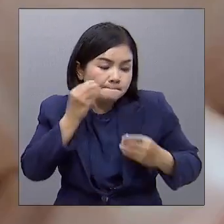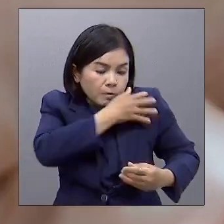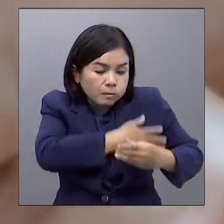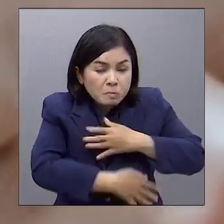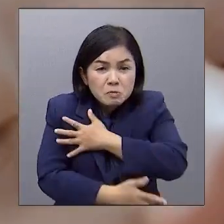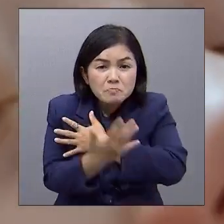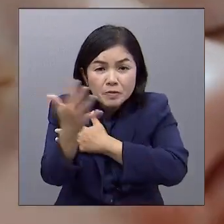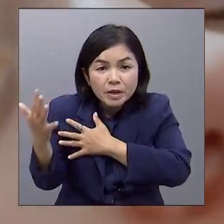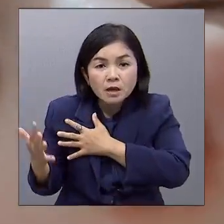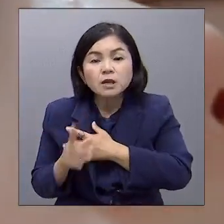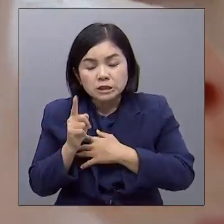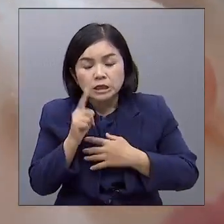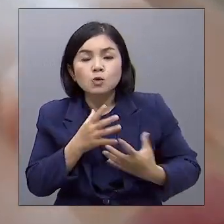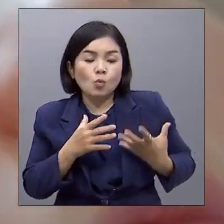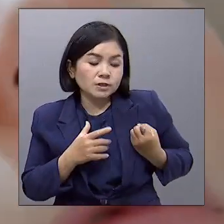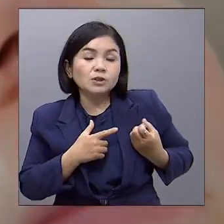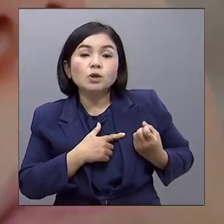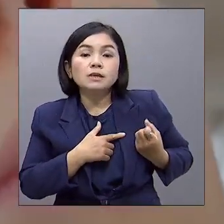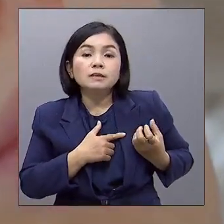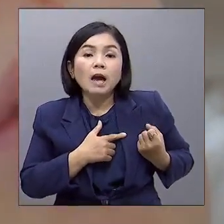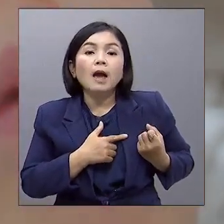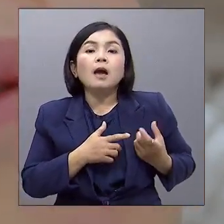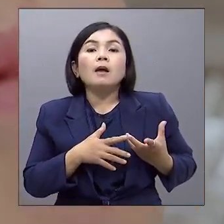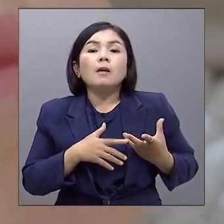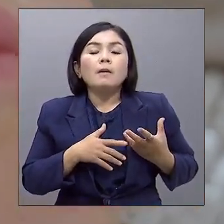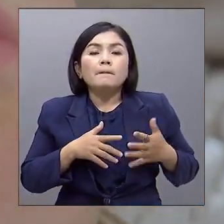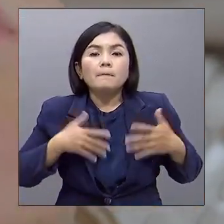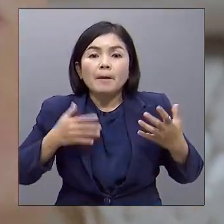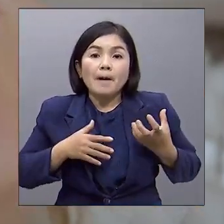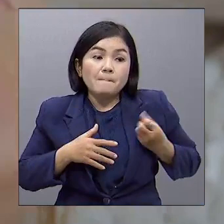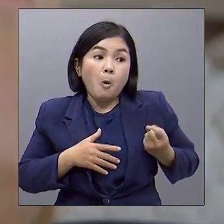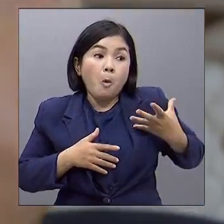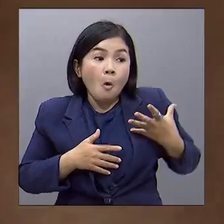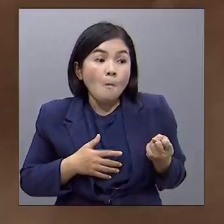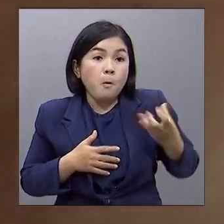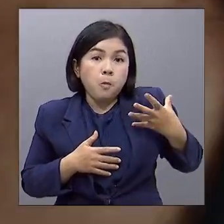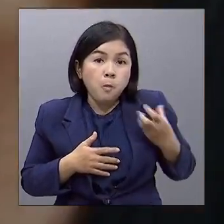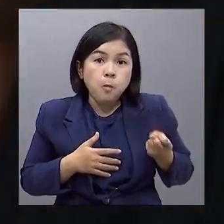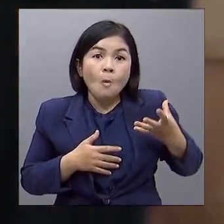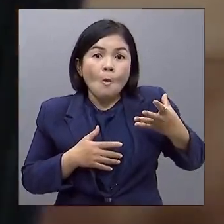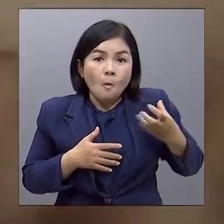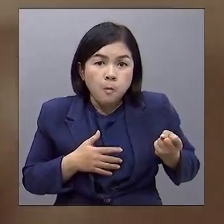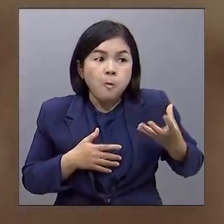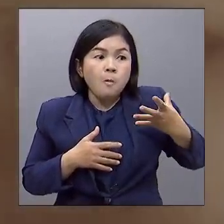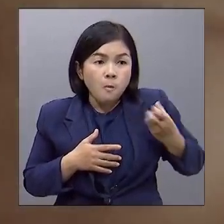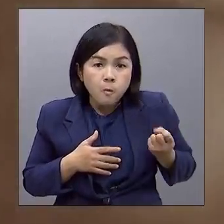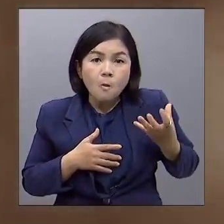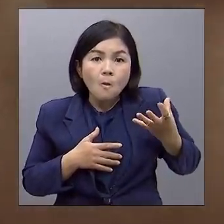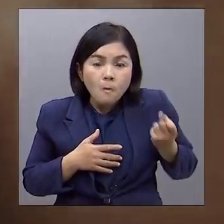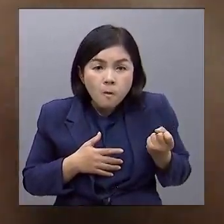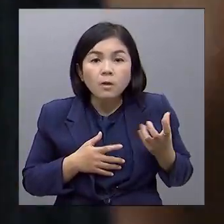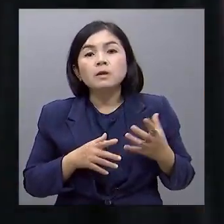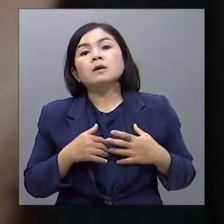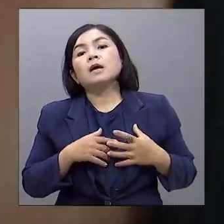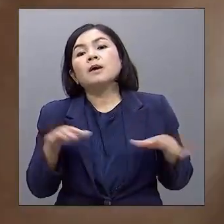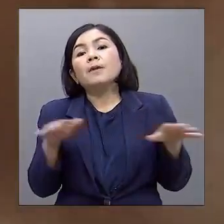องเนี่ยจริงๆปกติเวลาอย่างที่บอกว่าเวลามันจะระบายความร้อนมันต้องสูบฉีดเลือดไปผิวหนังให้เยอะขึ้นแปลว่ามันก็ต้องทำงานหนักขึ้นถ้าหัวใจของ